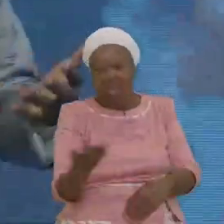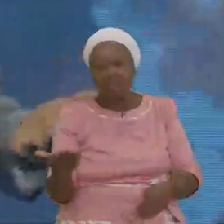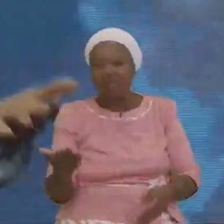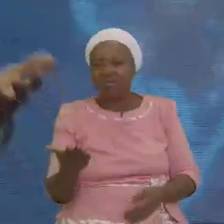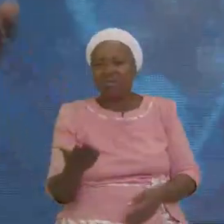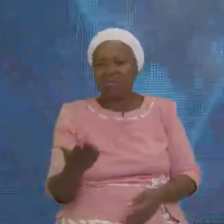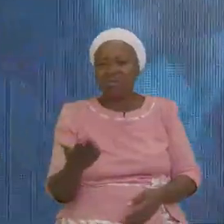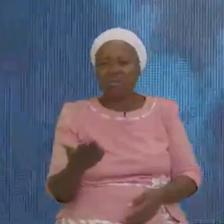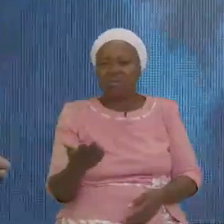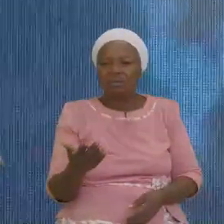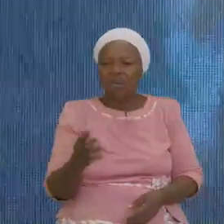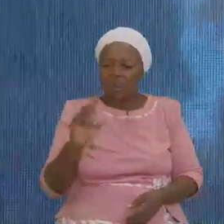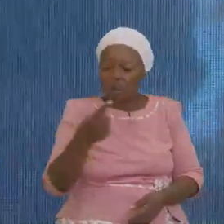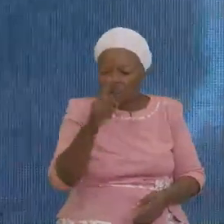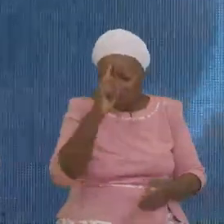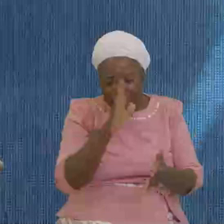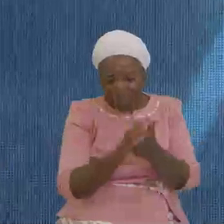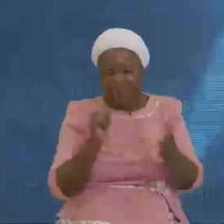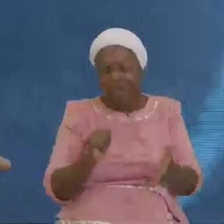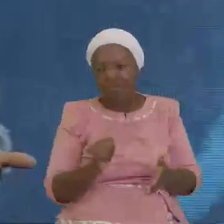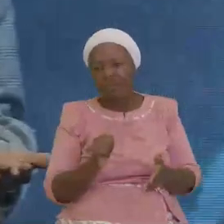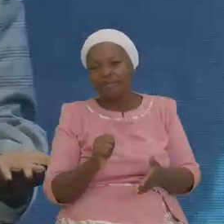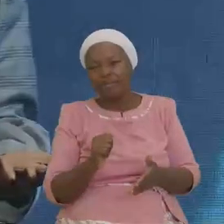Je ne dois rien payer encore.